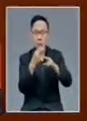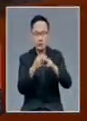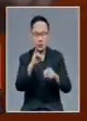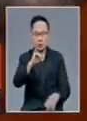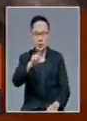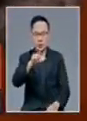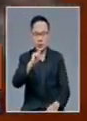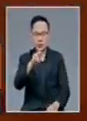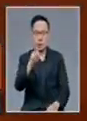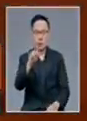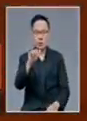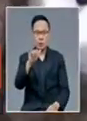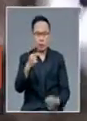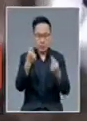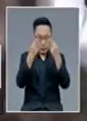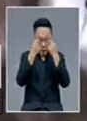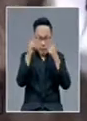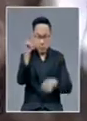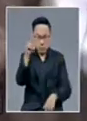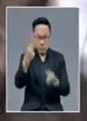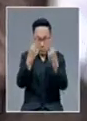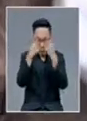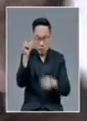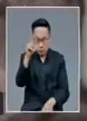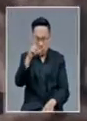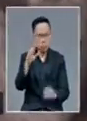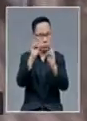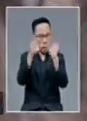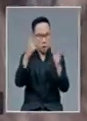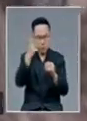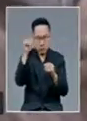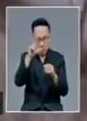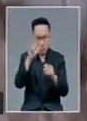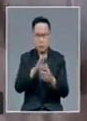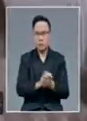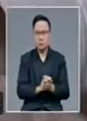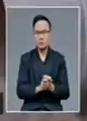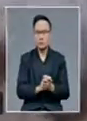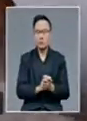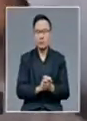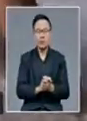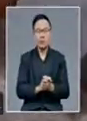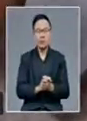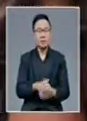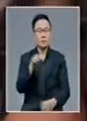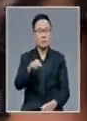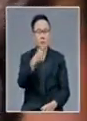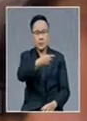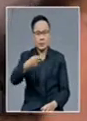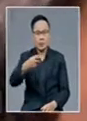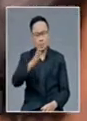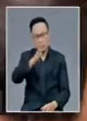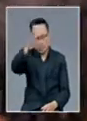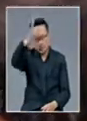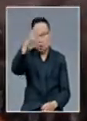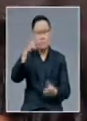สีเหลืองสดใสนะเออเหลืองจริงๆดู เหลืองชัดมาก เออเหลืองชัดมากและชื่อของพวกมันเนี่ยนะครับมาจากภาษากรีกที่